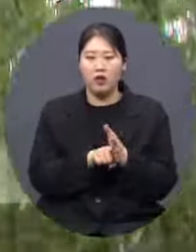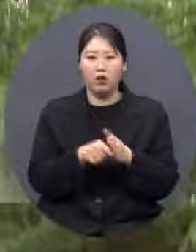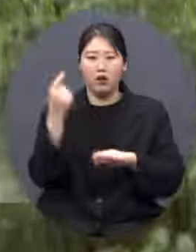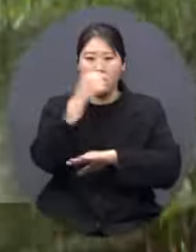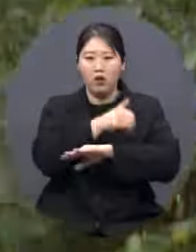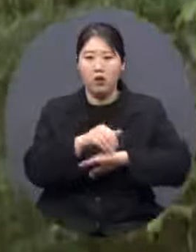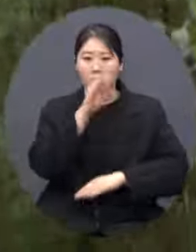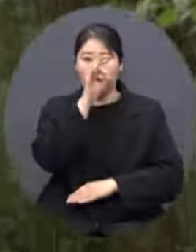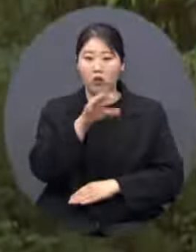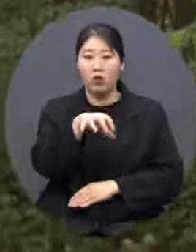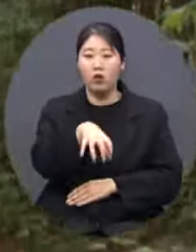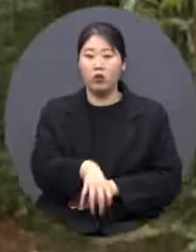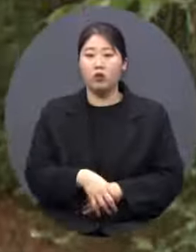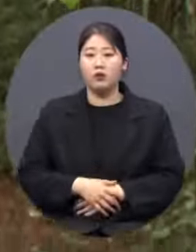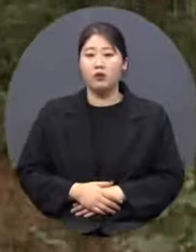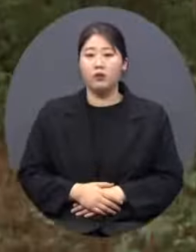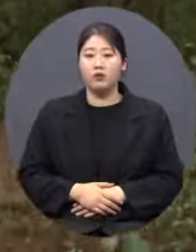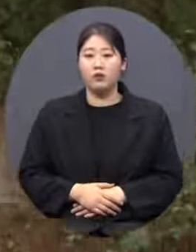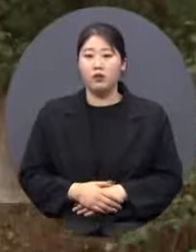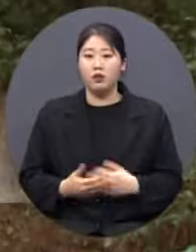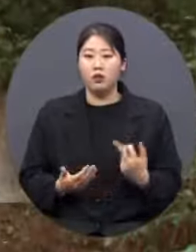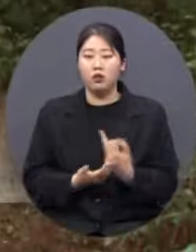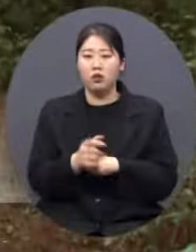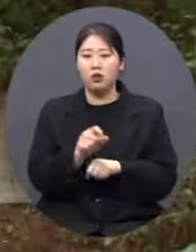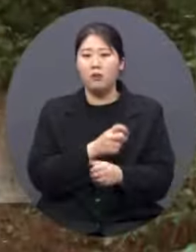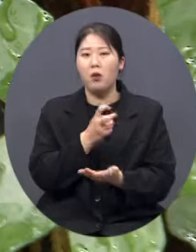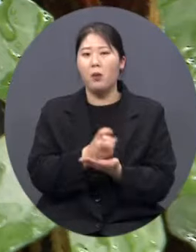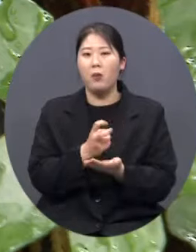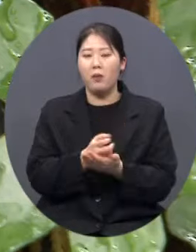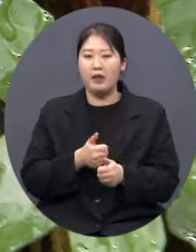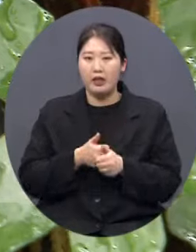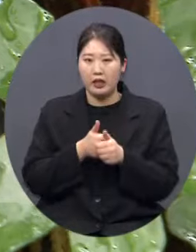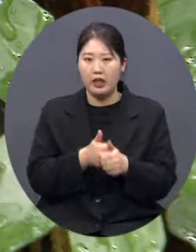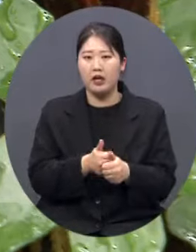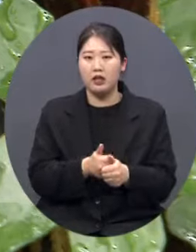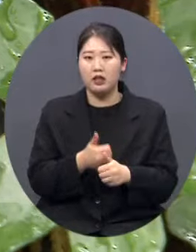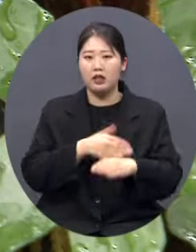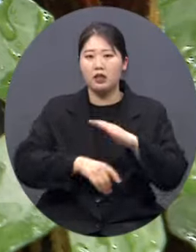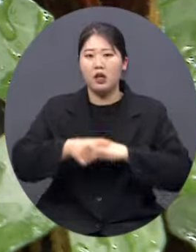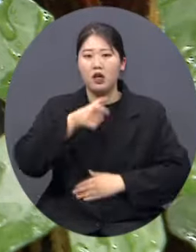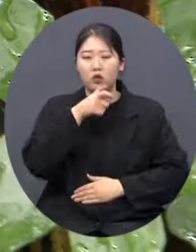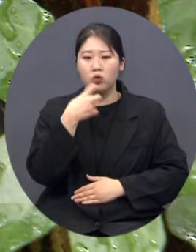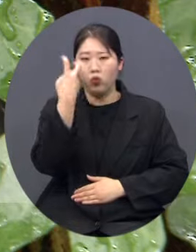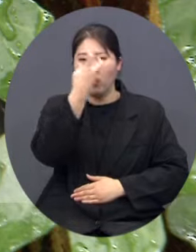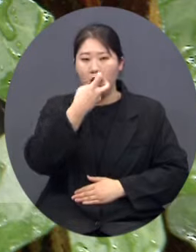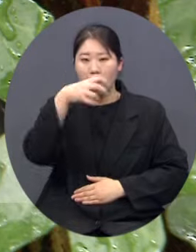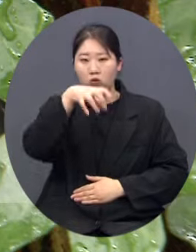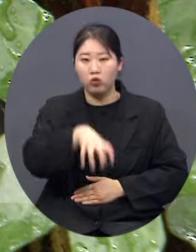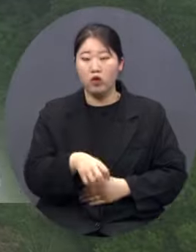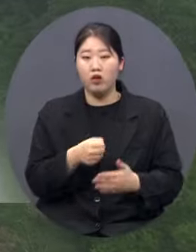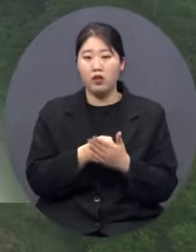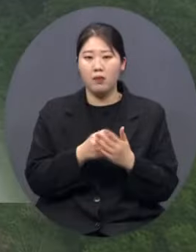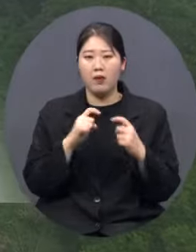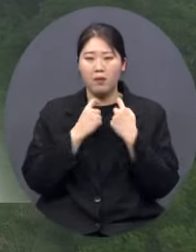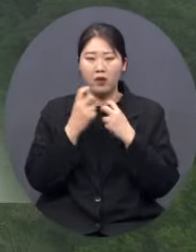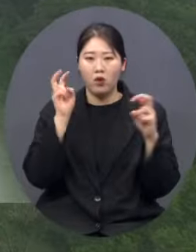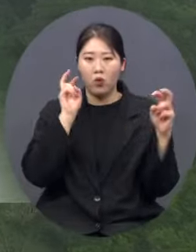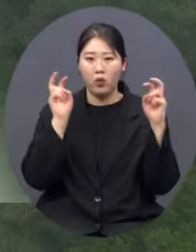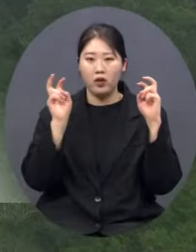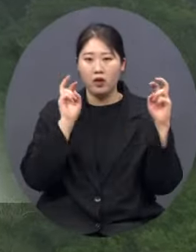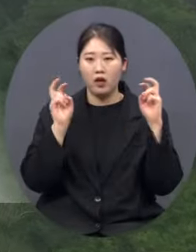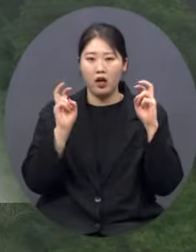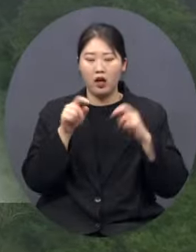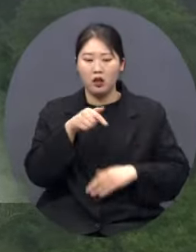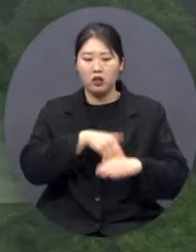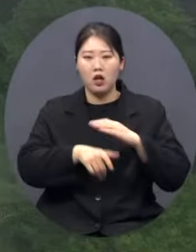없는 곳입니다 제주 특별법에 따른 지하수 특별 관리 구역이어서 민간 기업이 지하수를